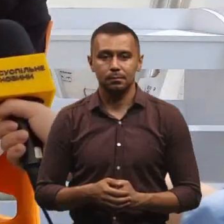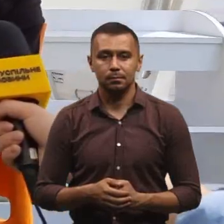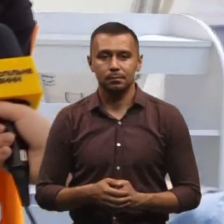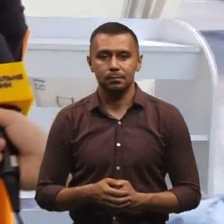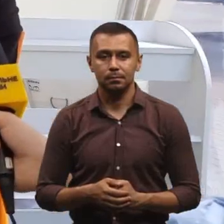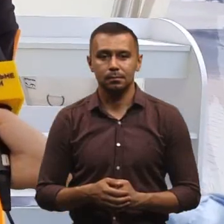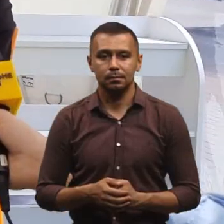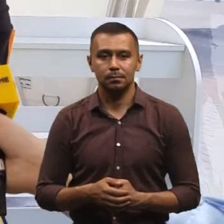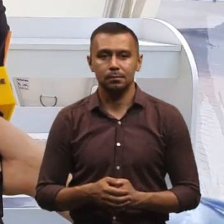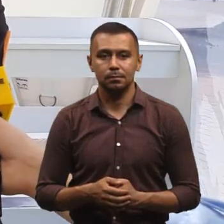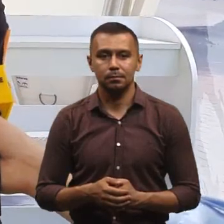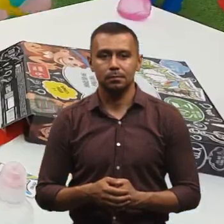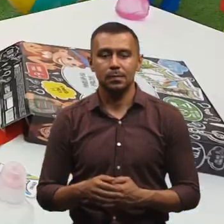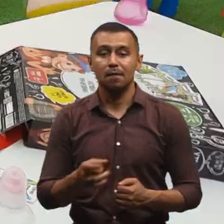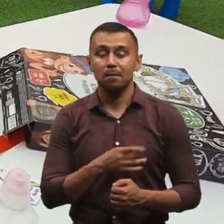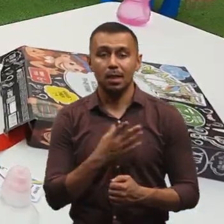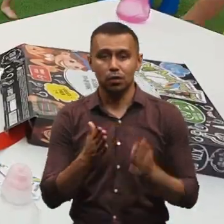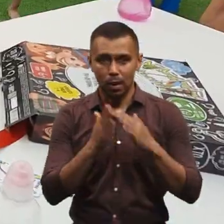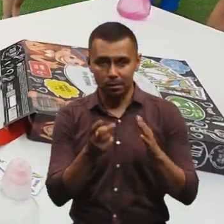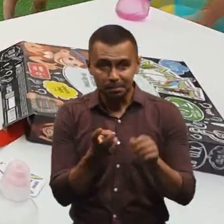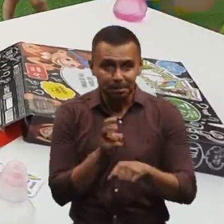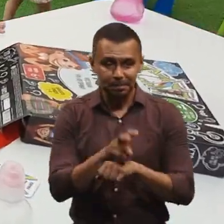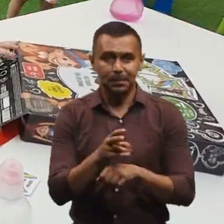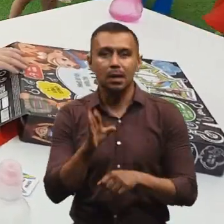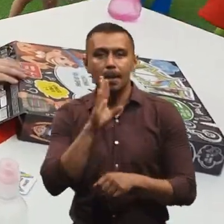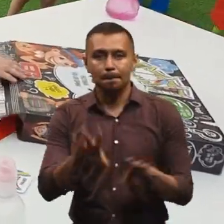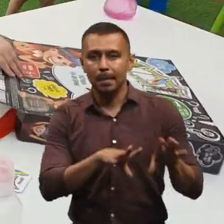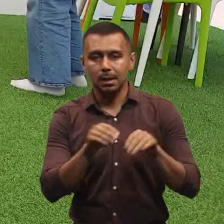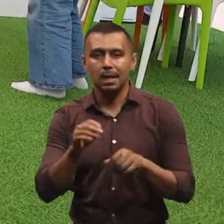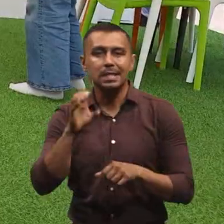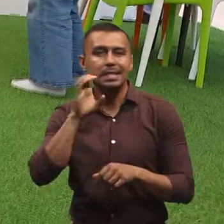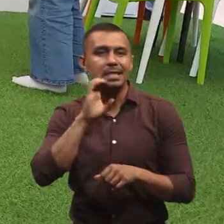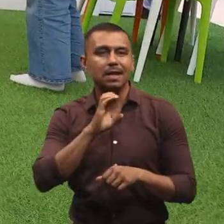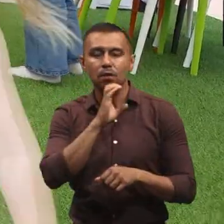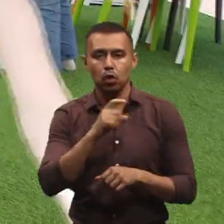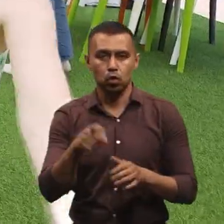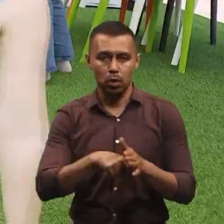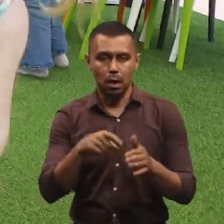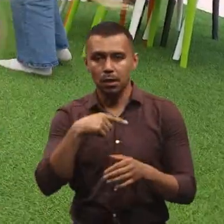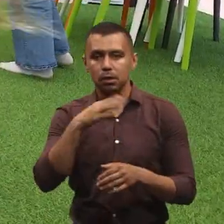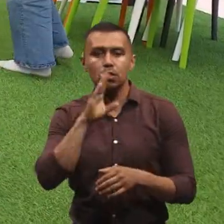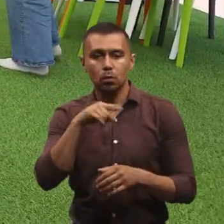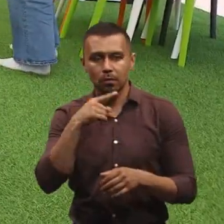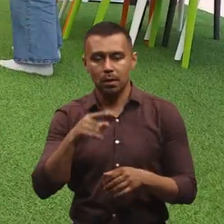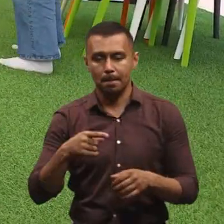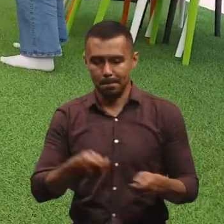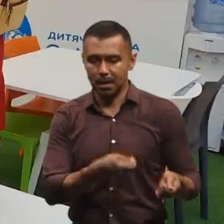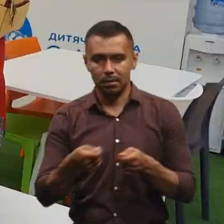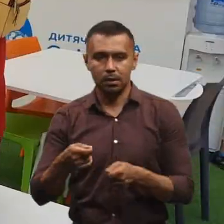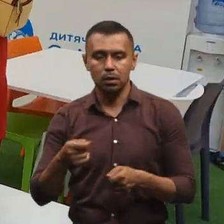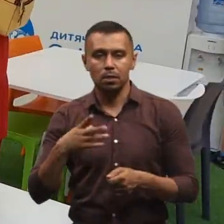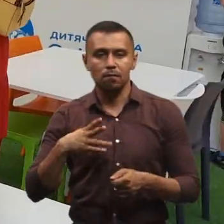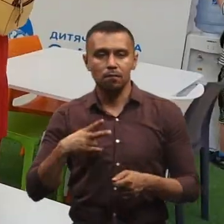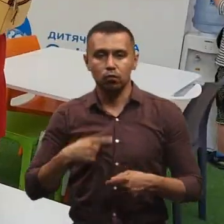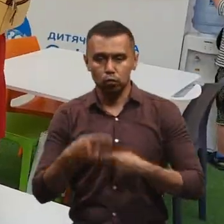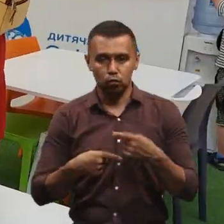і білий шалаш Ідемо Раїса Михайлівна переселенка із северодонецька жінка розповідає привела внучку Варвару в ігру у